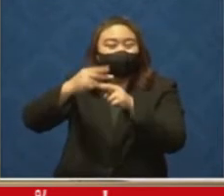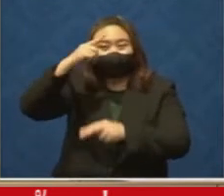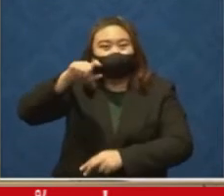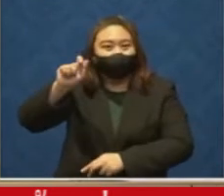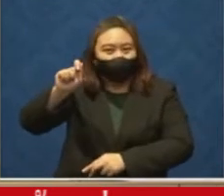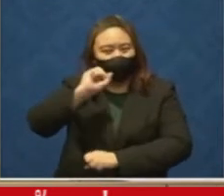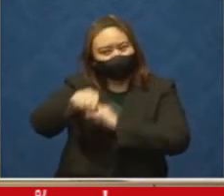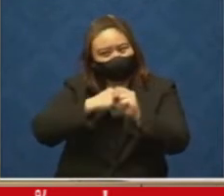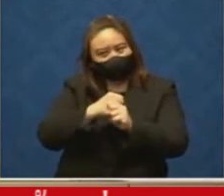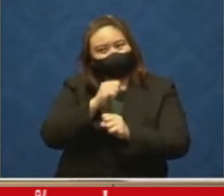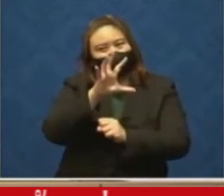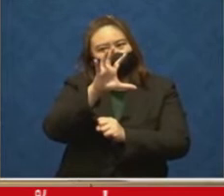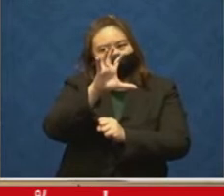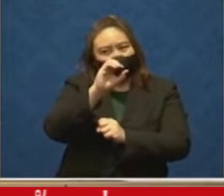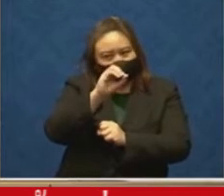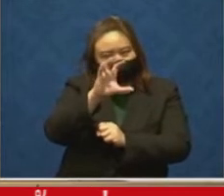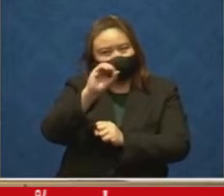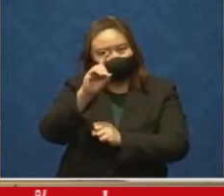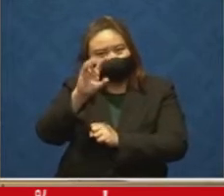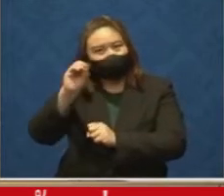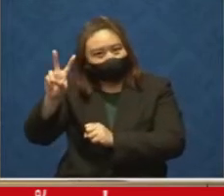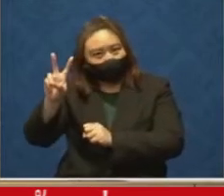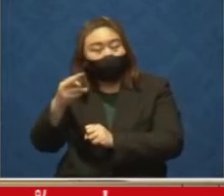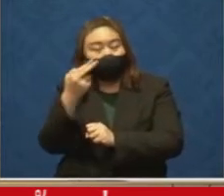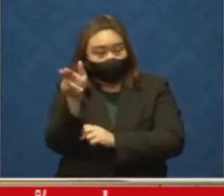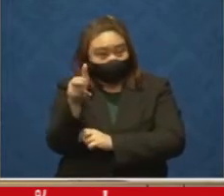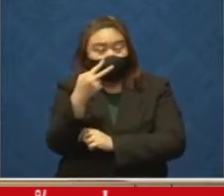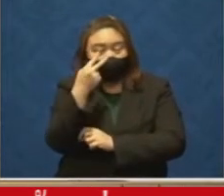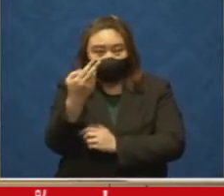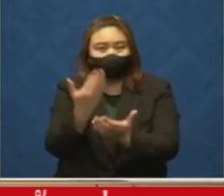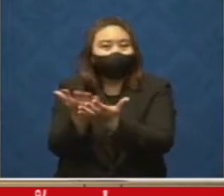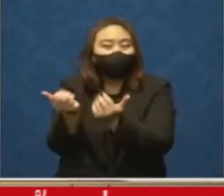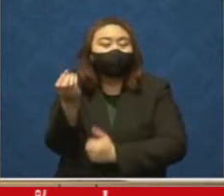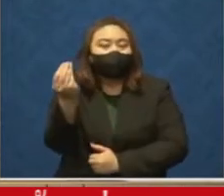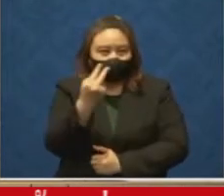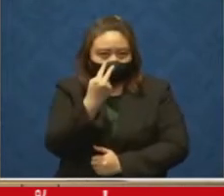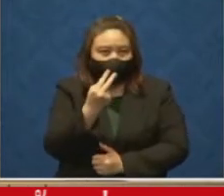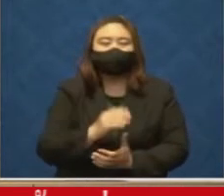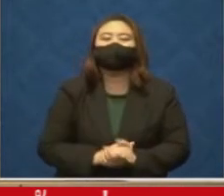ยออยตั้งแต่ปี 505152 กเด๋ยวจะมีคิใหดูว่ครั ท่านลับเงินไปเทาไ่